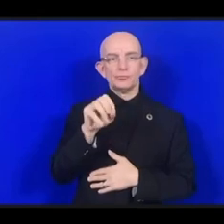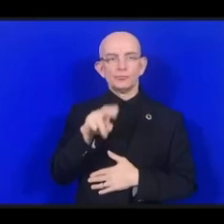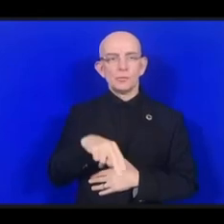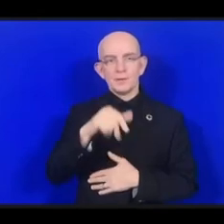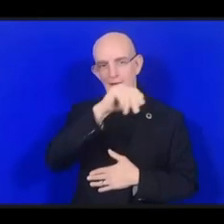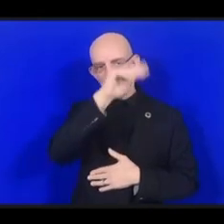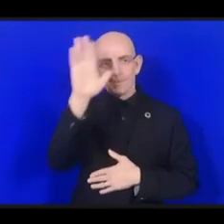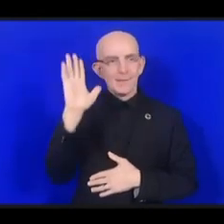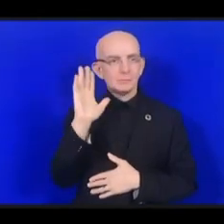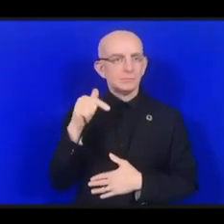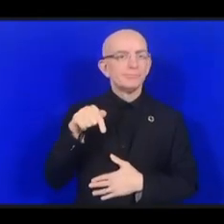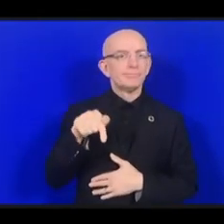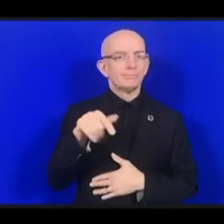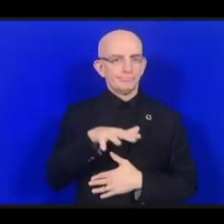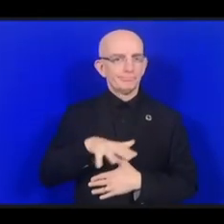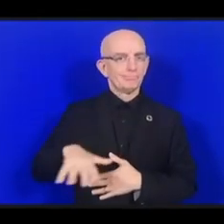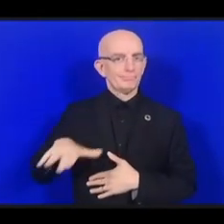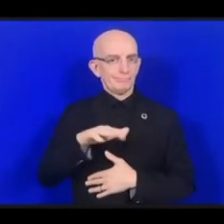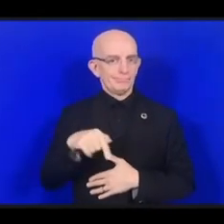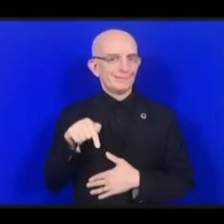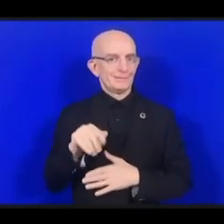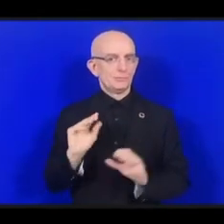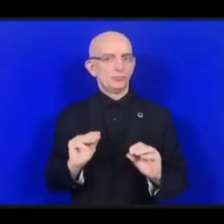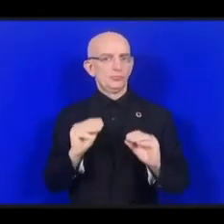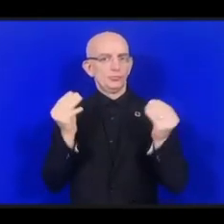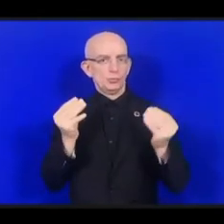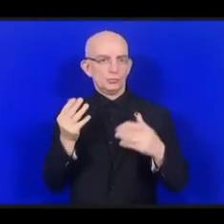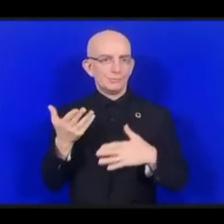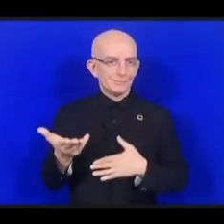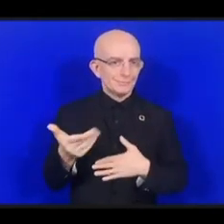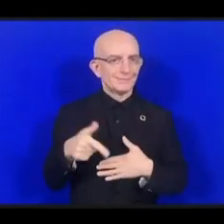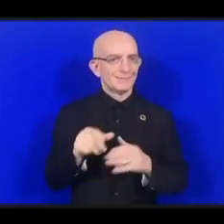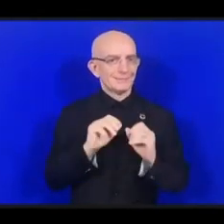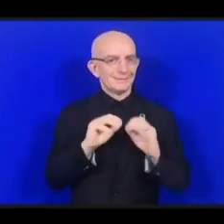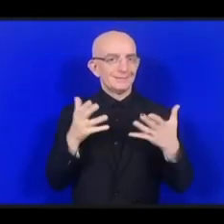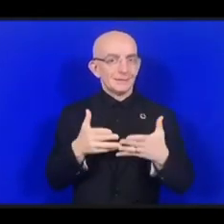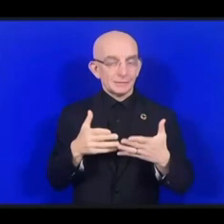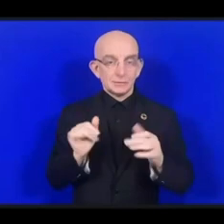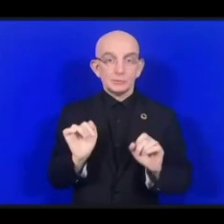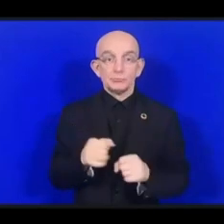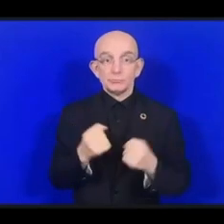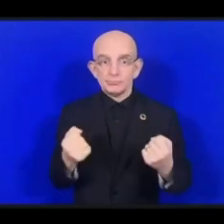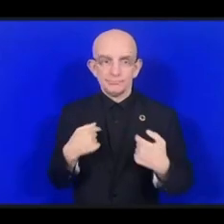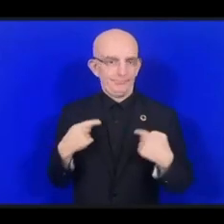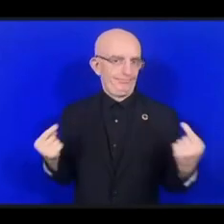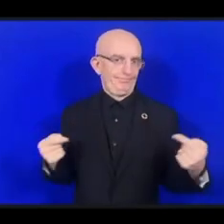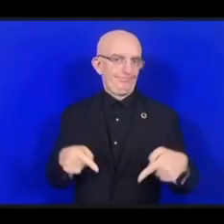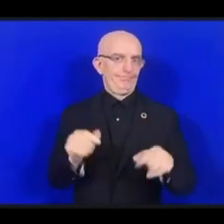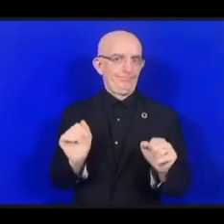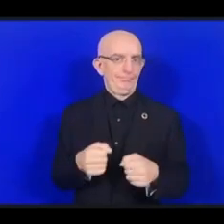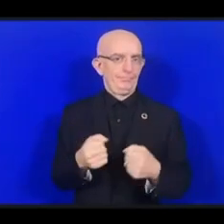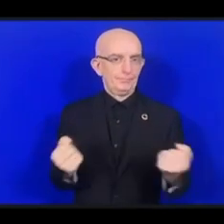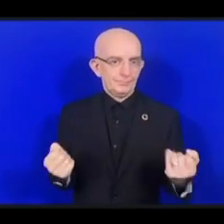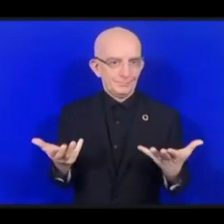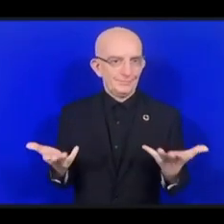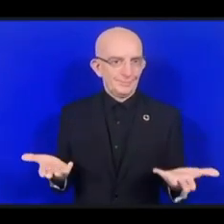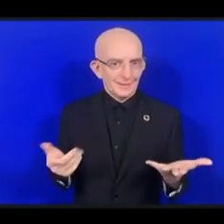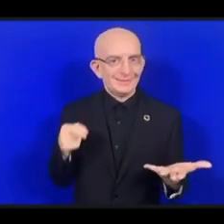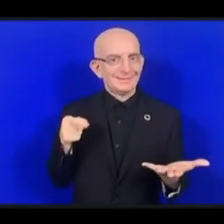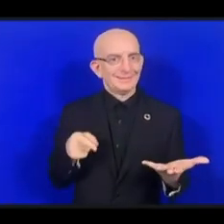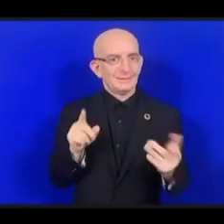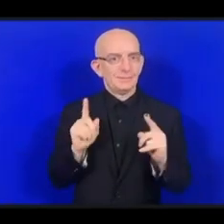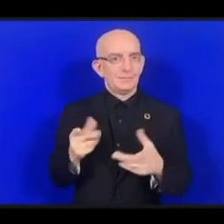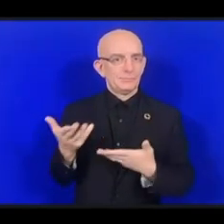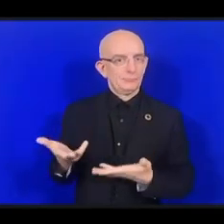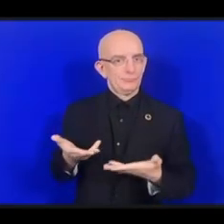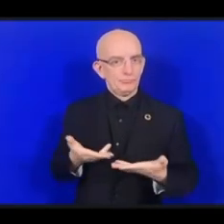来凸显青年倡议的价值和重要性。当 IGF 行将落幕之际呢，我们更加